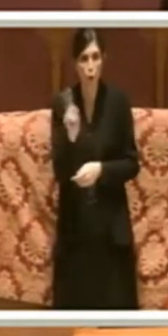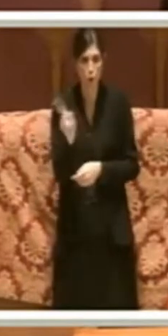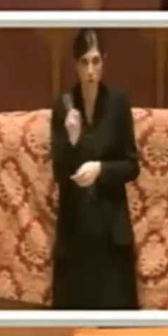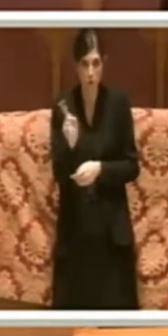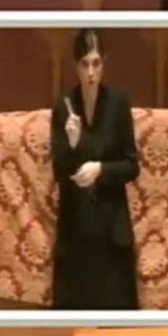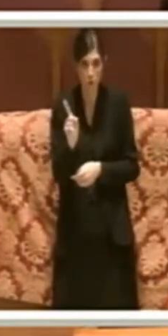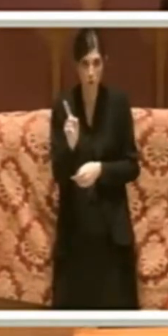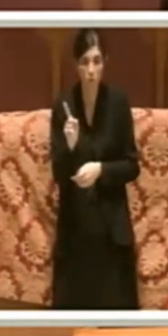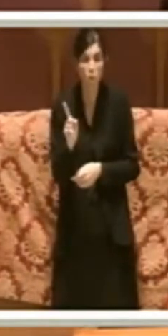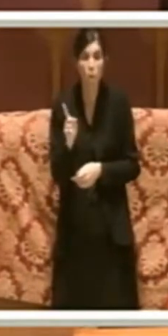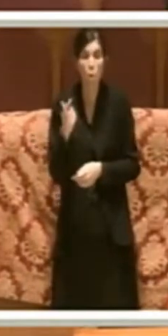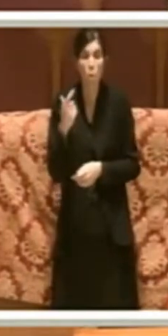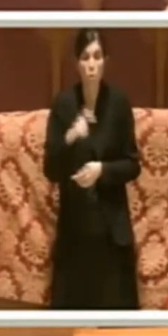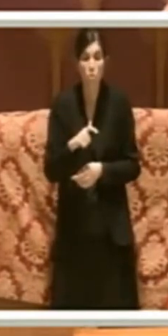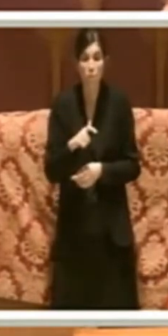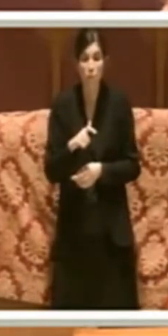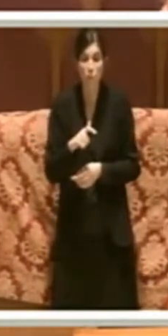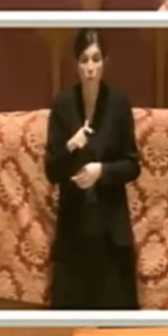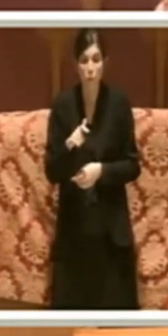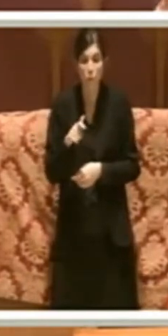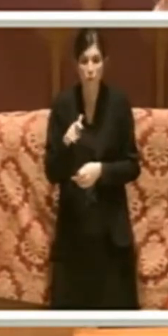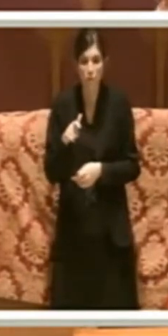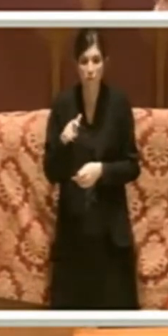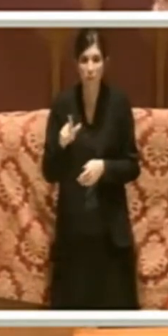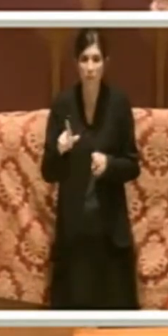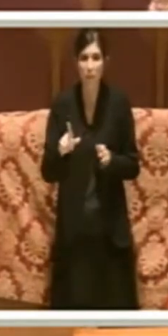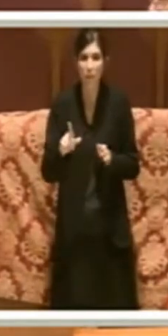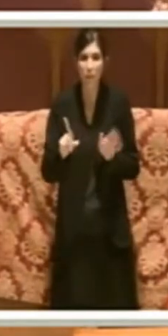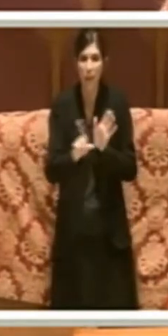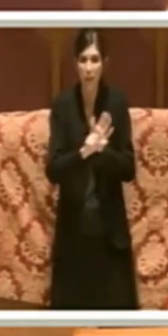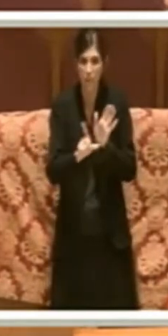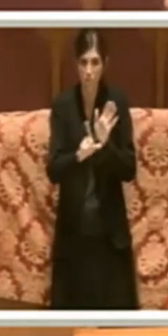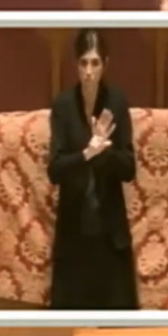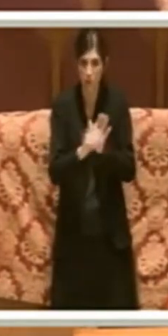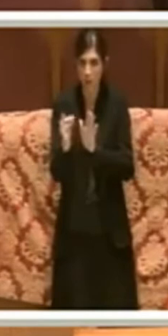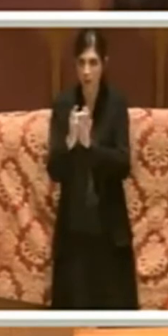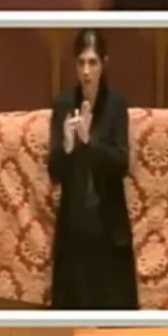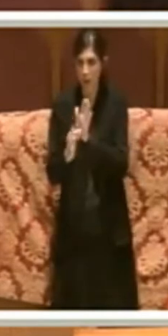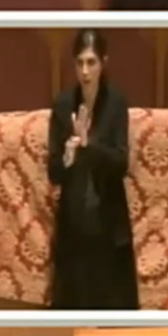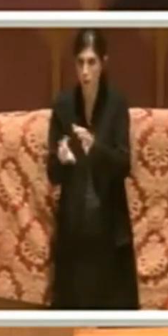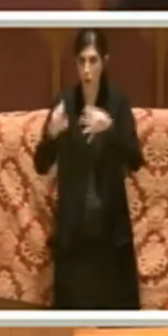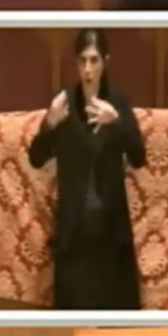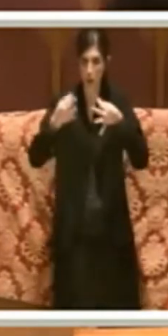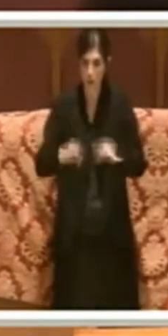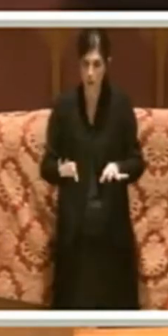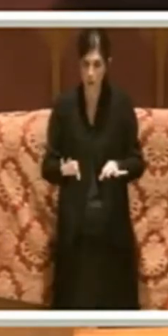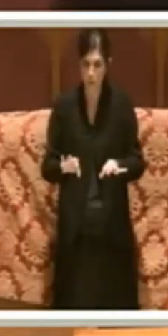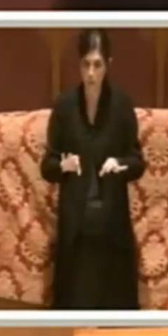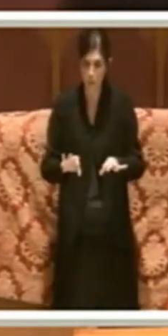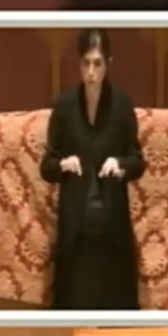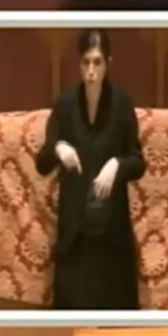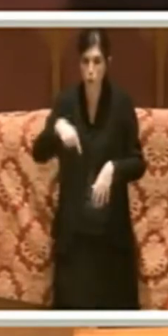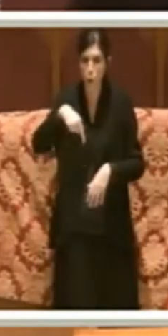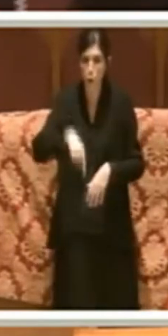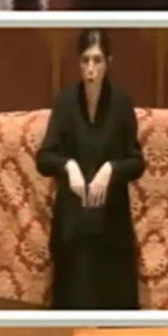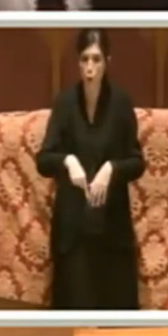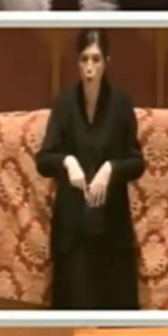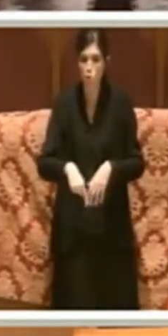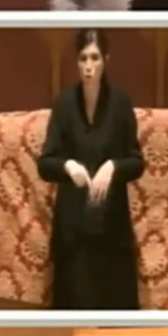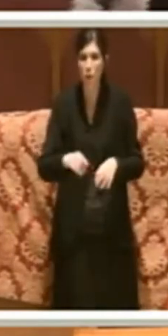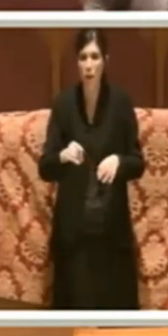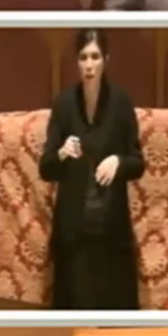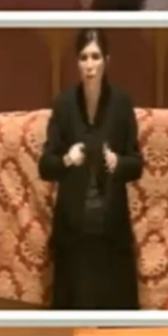che è stata rappresentata in modo rispettoso della legge e delle regole, che oggi ci allontana dal